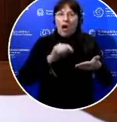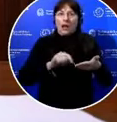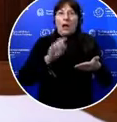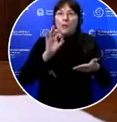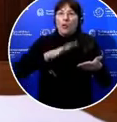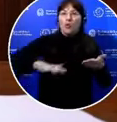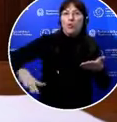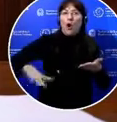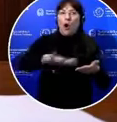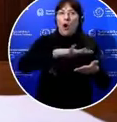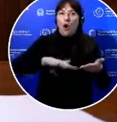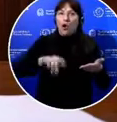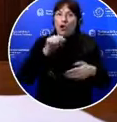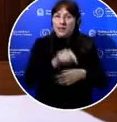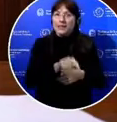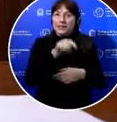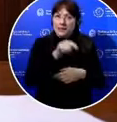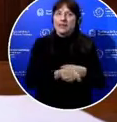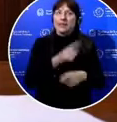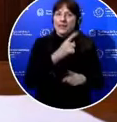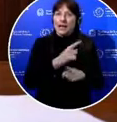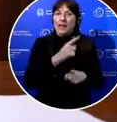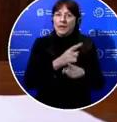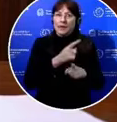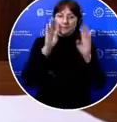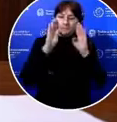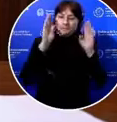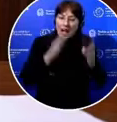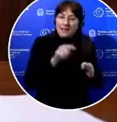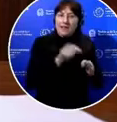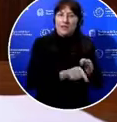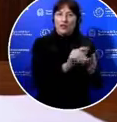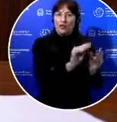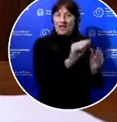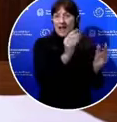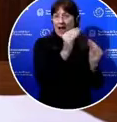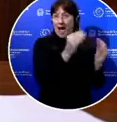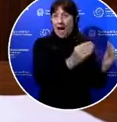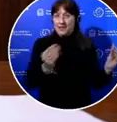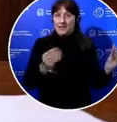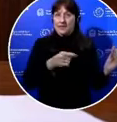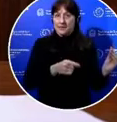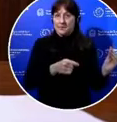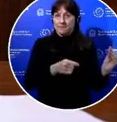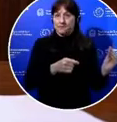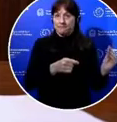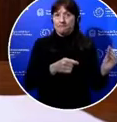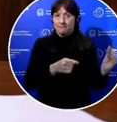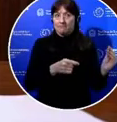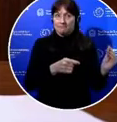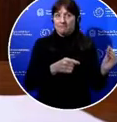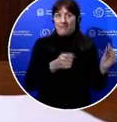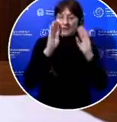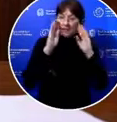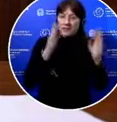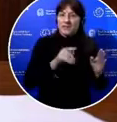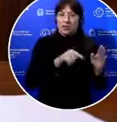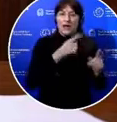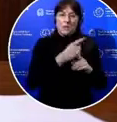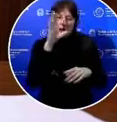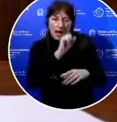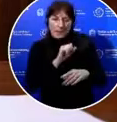è il luogo in cui bisogna porre attenzione ai nostri ragazzi, bisogna porre attenzione alle nostre ragazze, bisogna